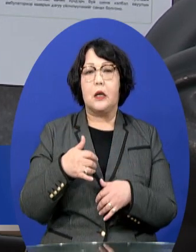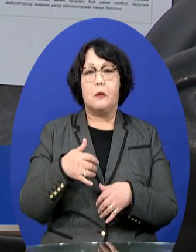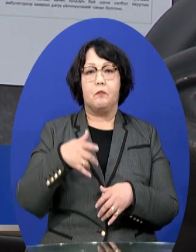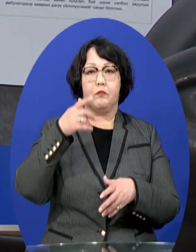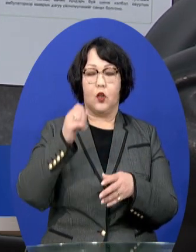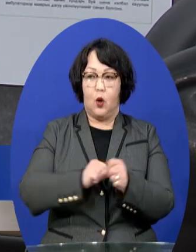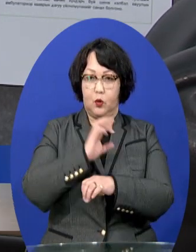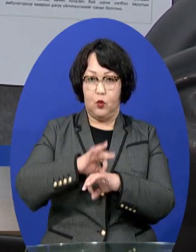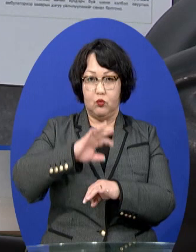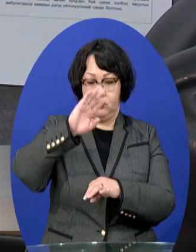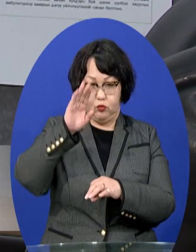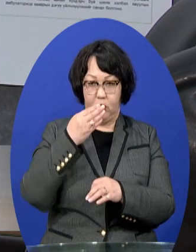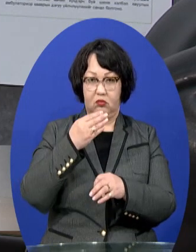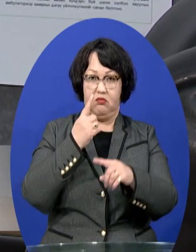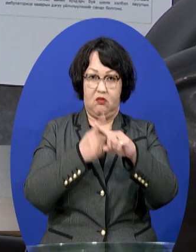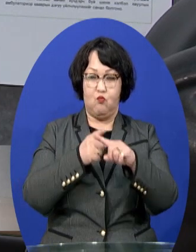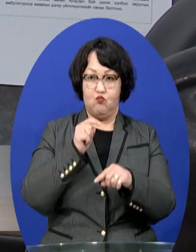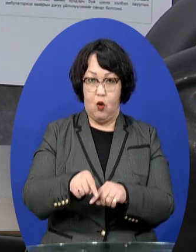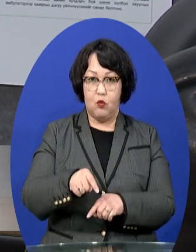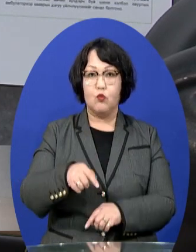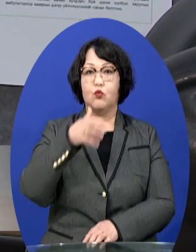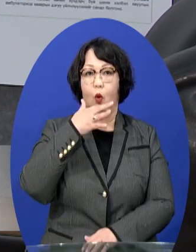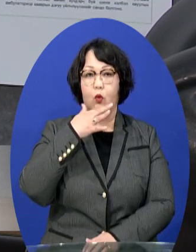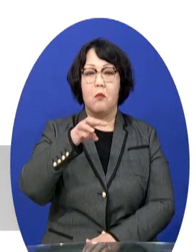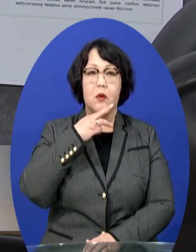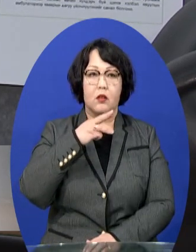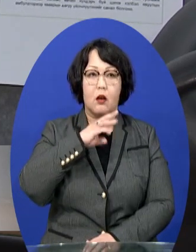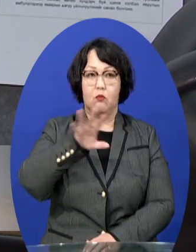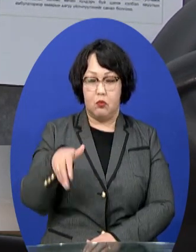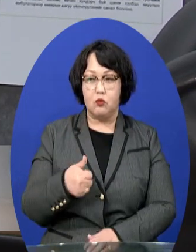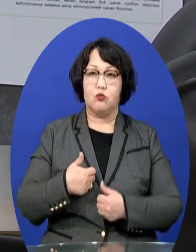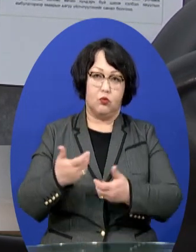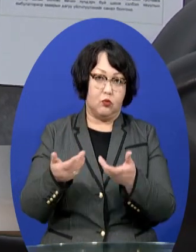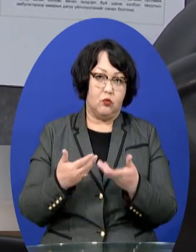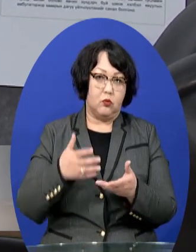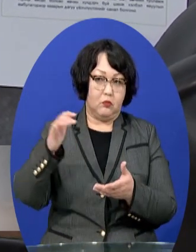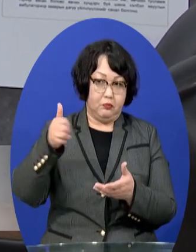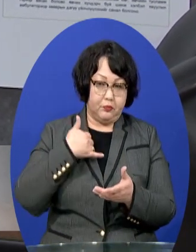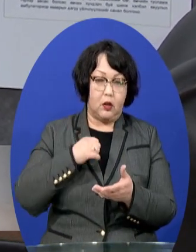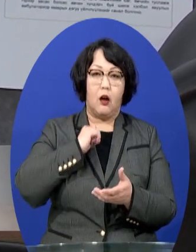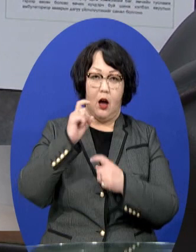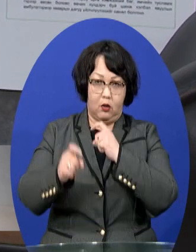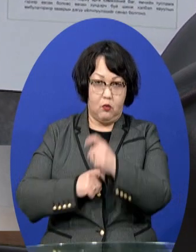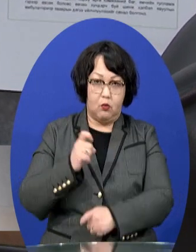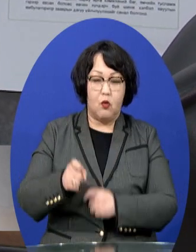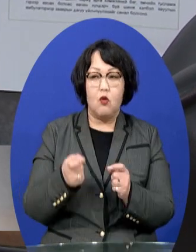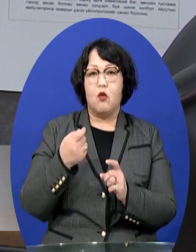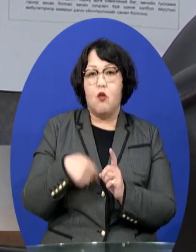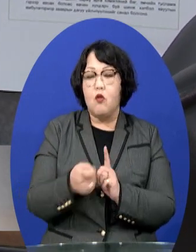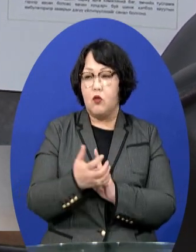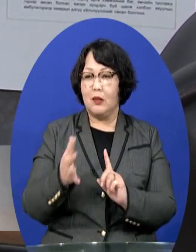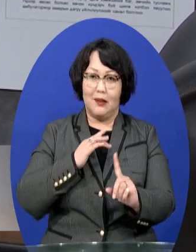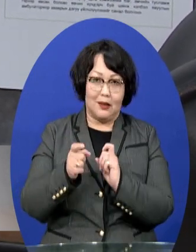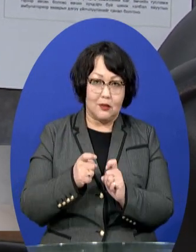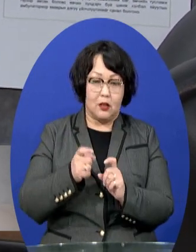мэдээлэл авах тийм зөвлөгөө одоо зөвлөмжүүд авах хүмүүс залгаж байгаа. За ойрын хавдал болсон, шинж тэмдэг илэрсэн, төрөвчлсөнгөр одоо эрэг